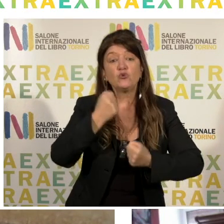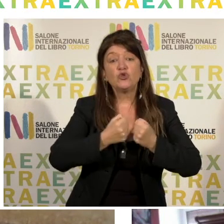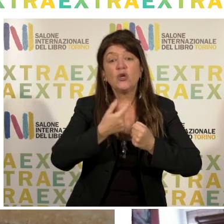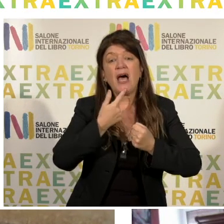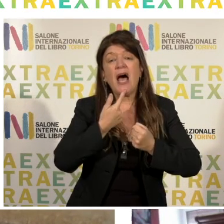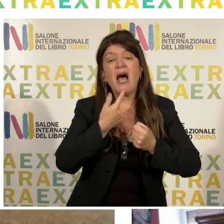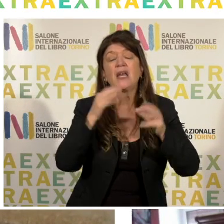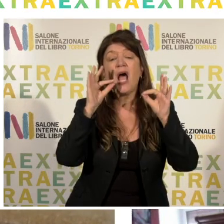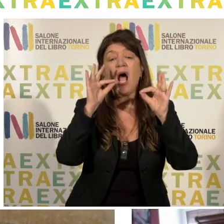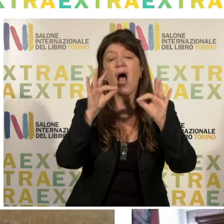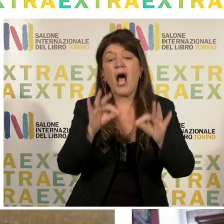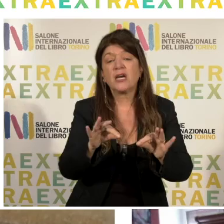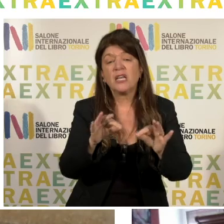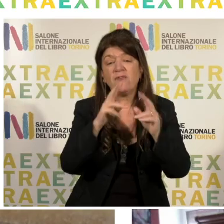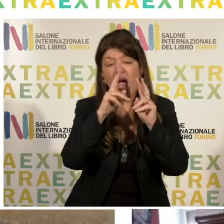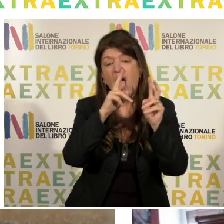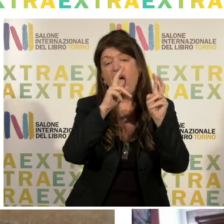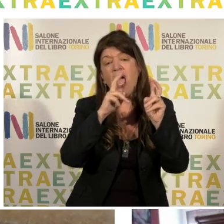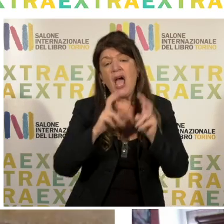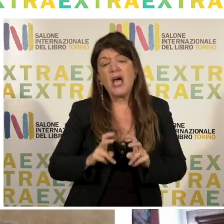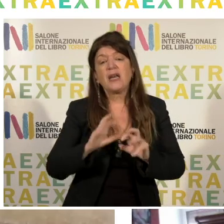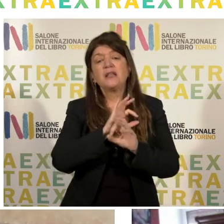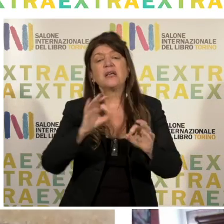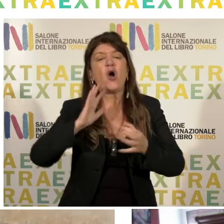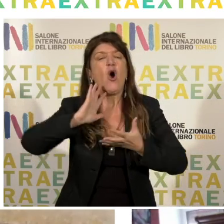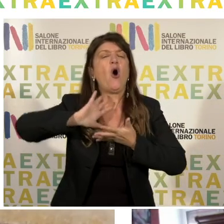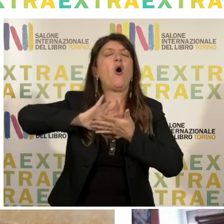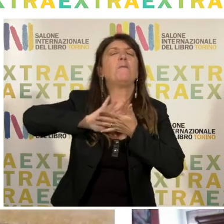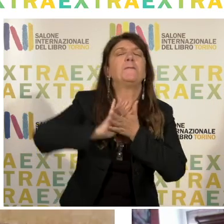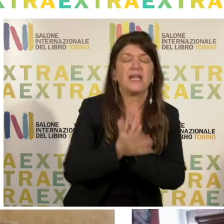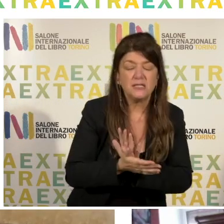naturalmente Camus aveva scelto la parte dell'eresia.